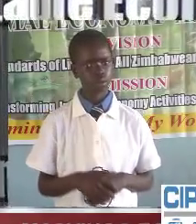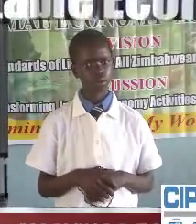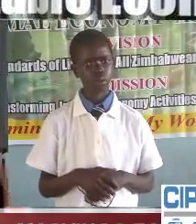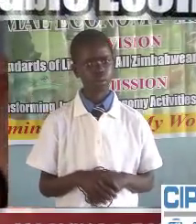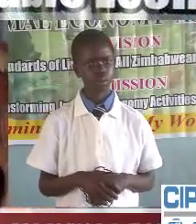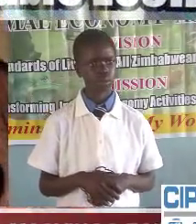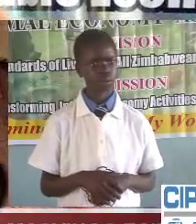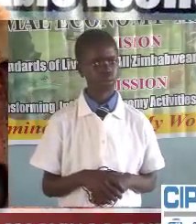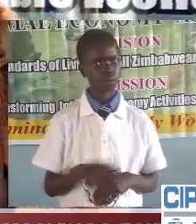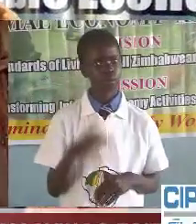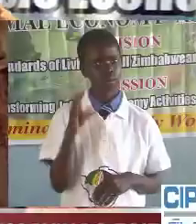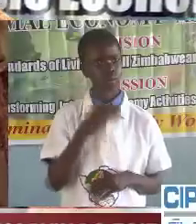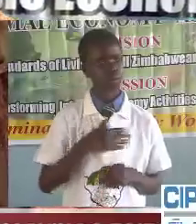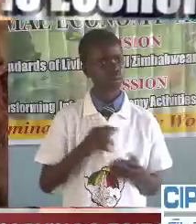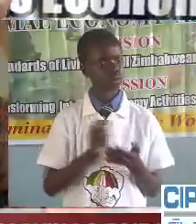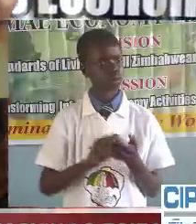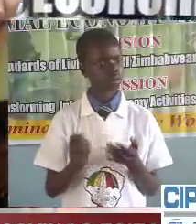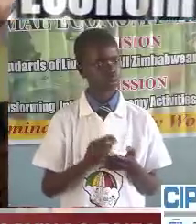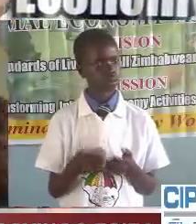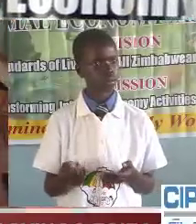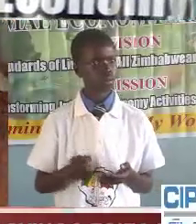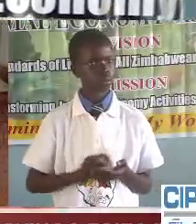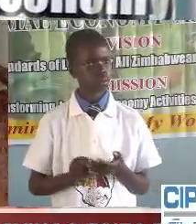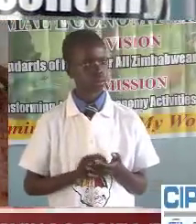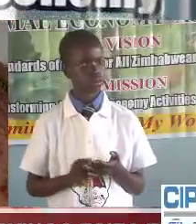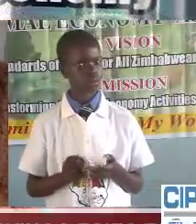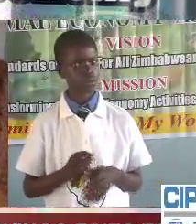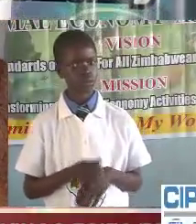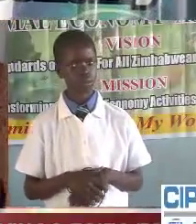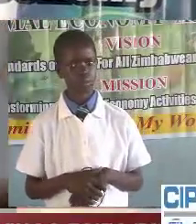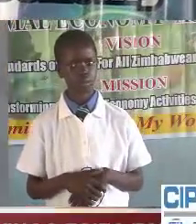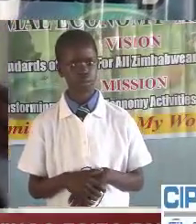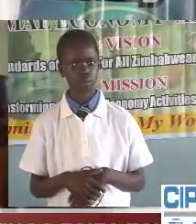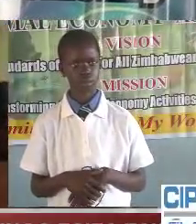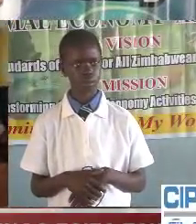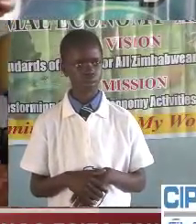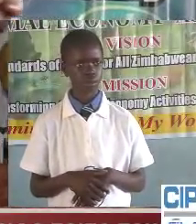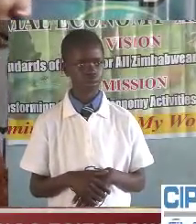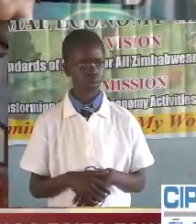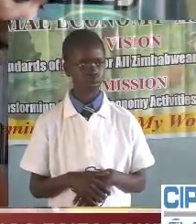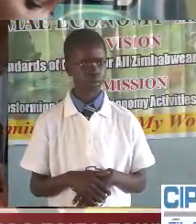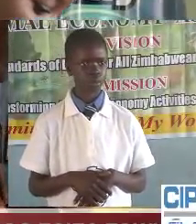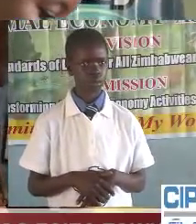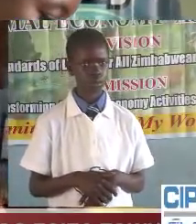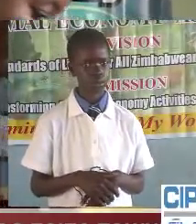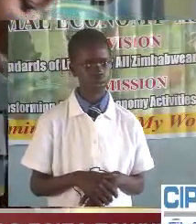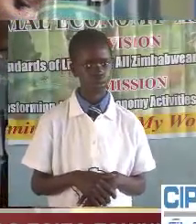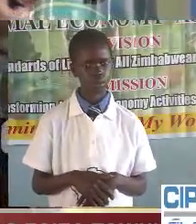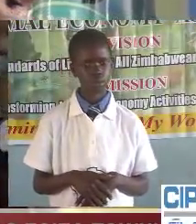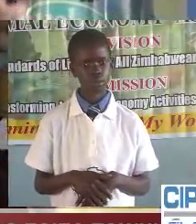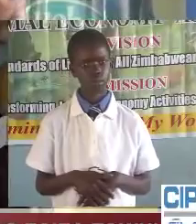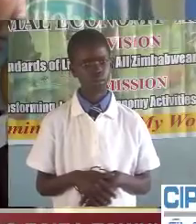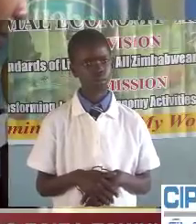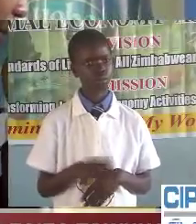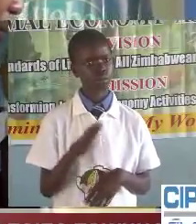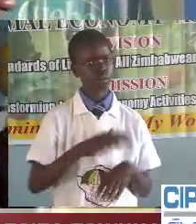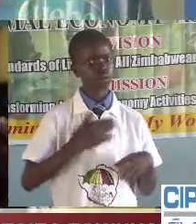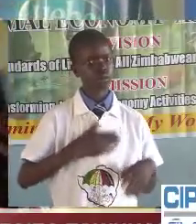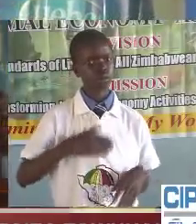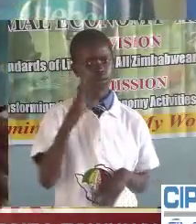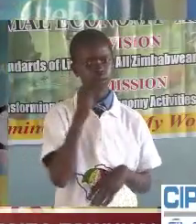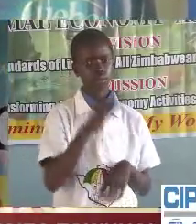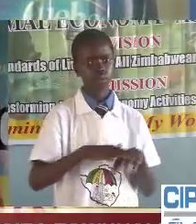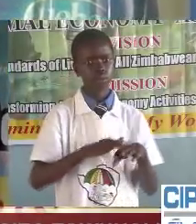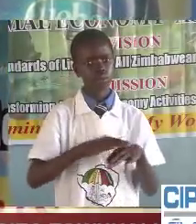kuti vamhaka kana mune pekunyorera mubve makwanisa kunge muchinyora mibvunzo yacho nekuti ichabvunzwa kamwe chete imiwo